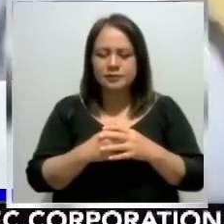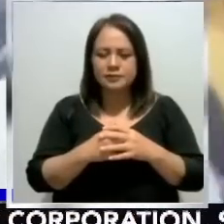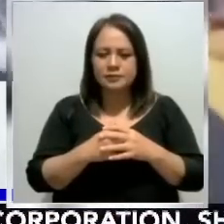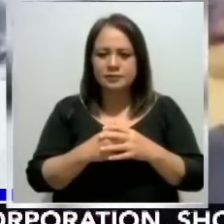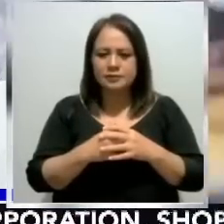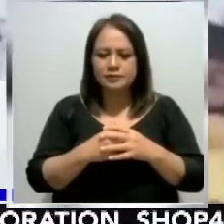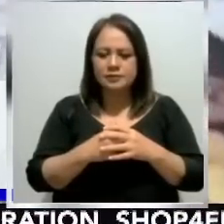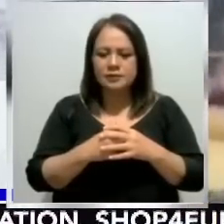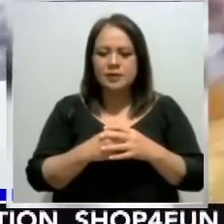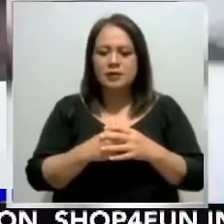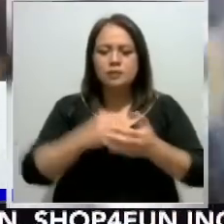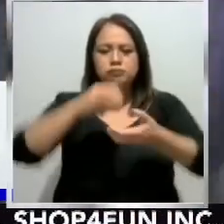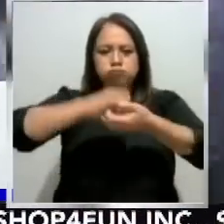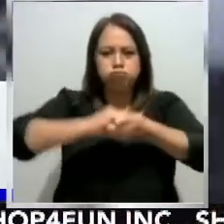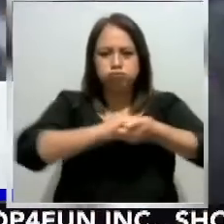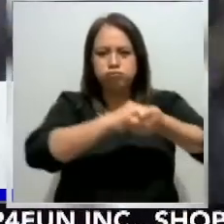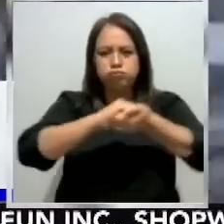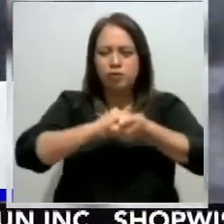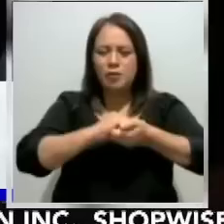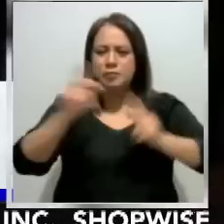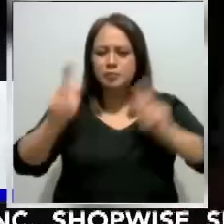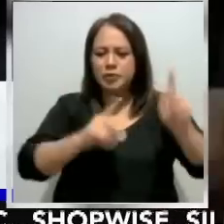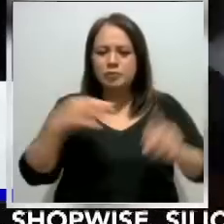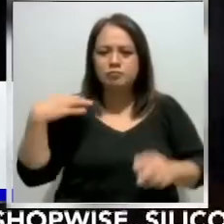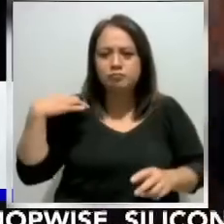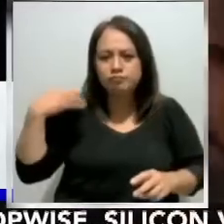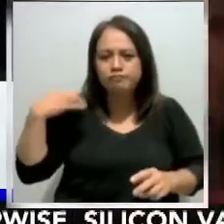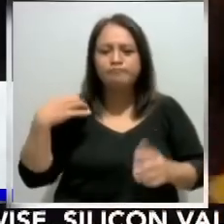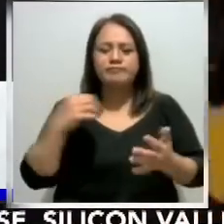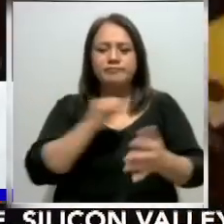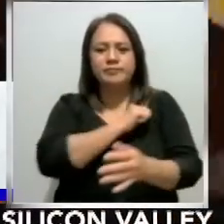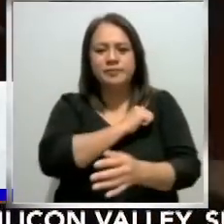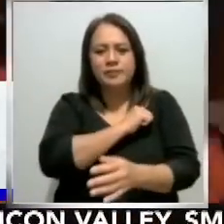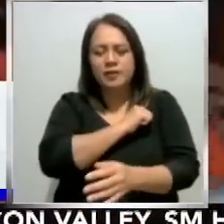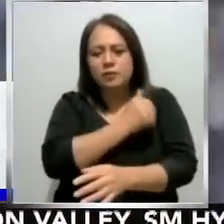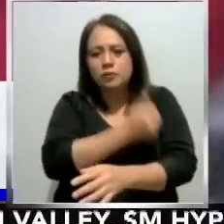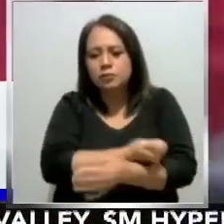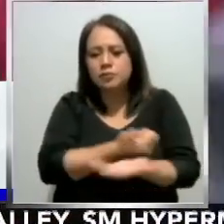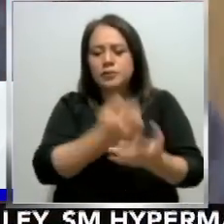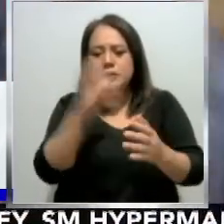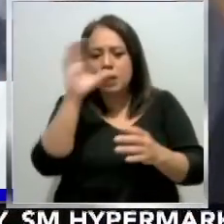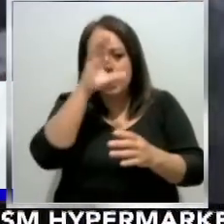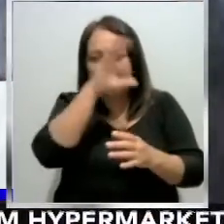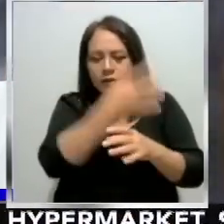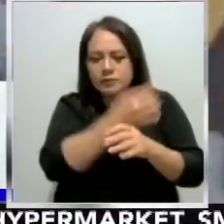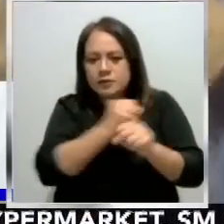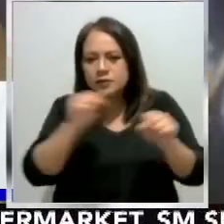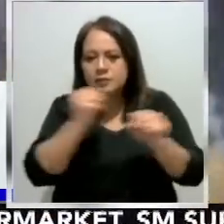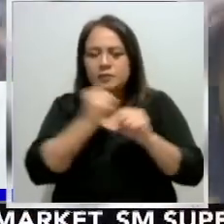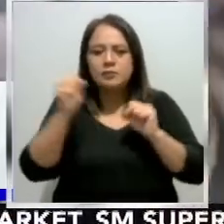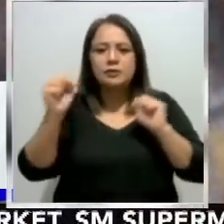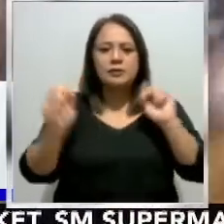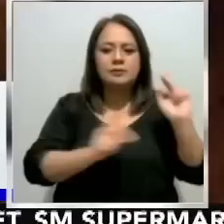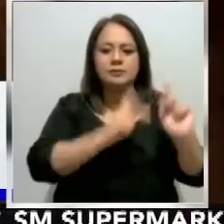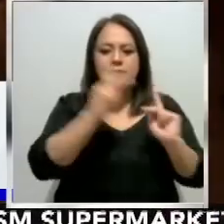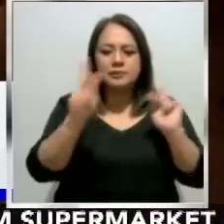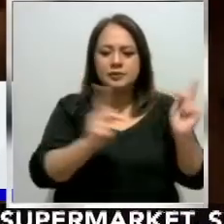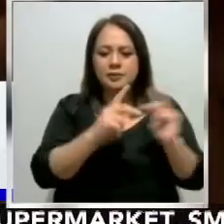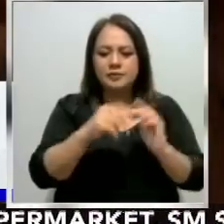kapit-bisig ang mga residente, mga volunteer at mga otoridad sa paghahanap at pagsagip sa mga natrap sa debris.